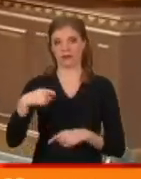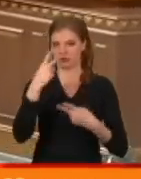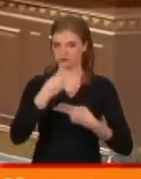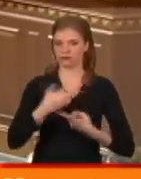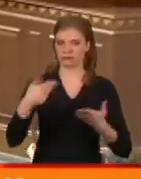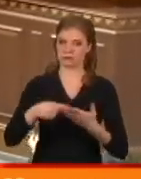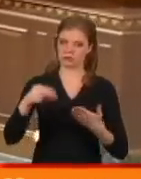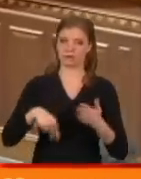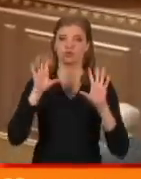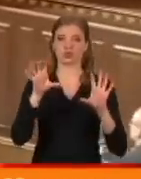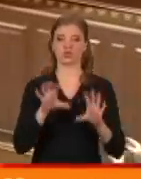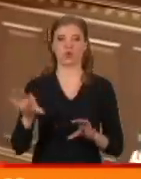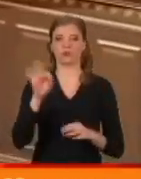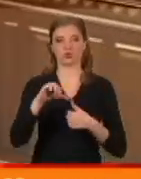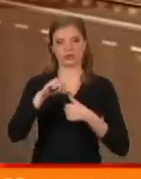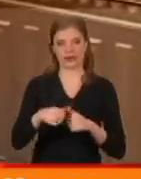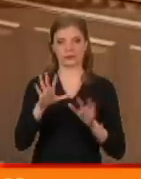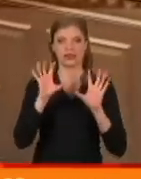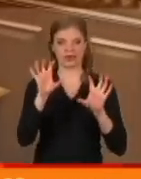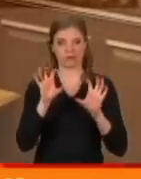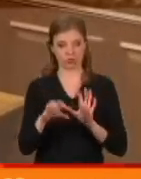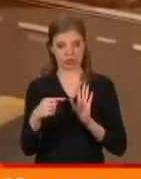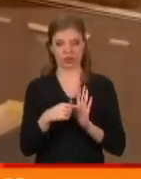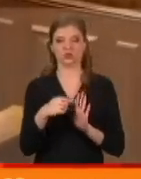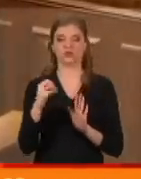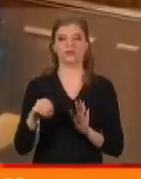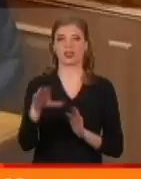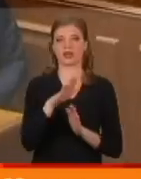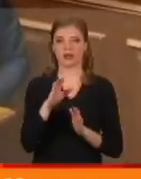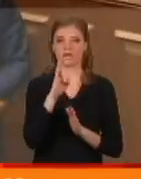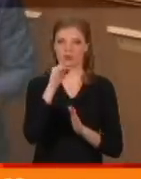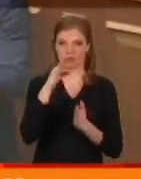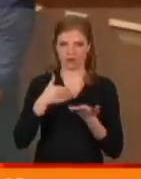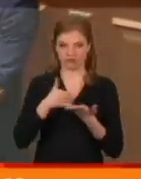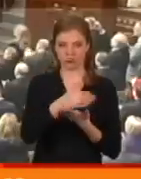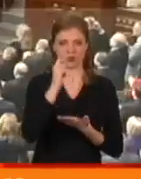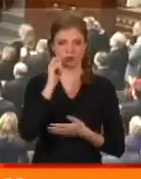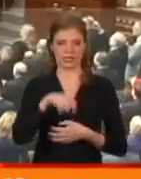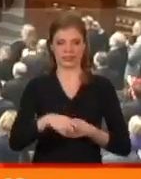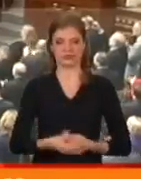привселюдно підписує закон про закріплення у Конституції євроатлантичного курсу України.